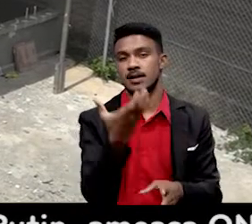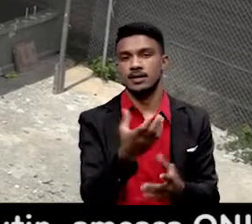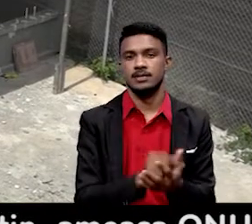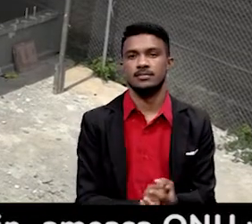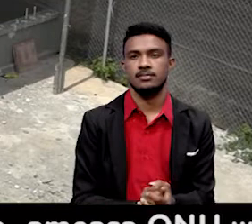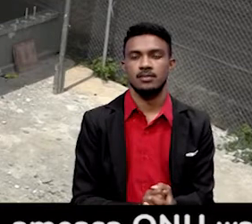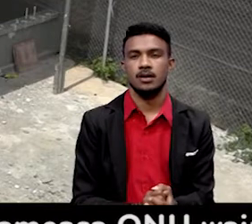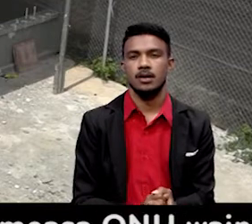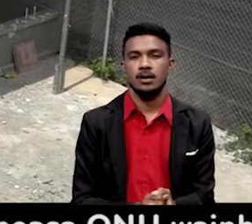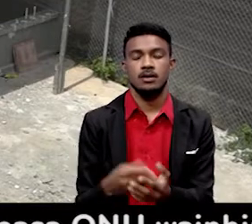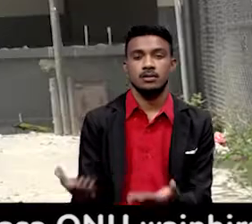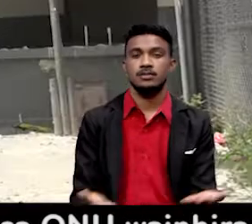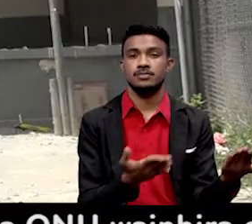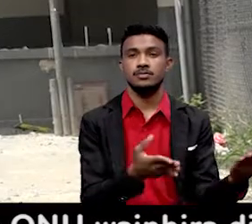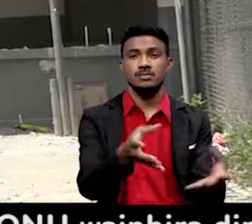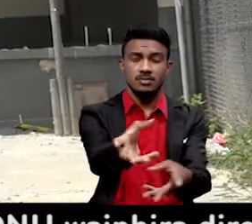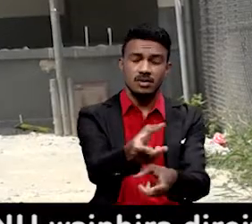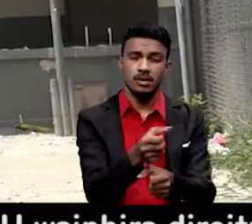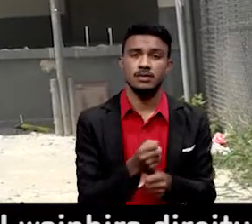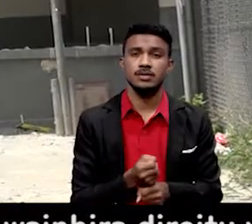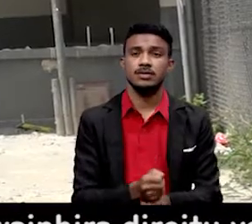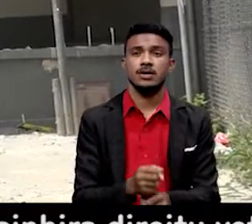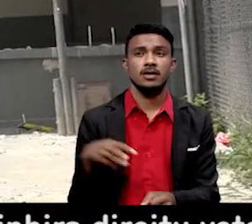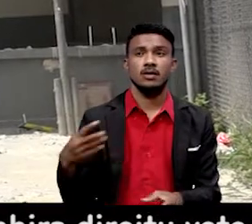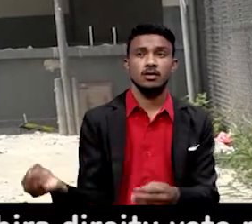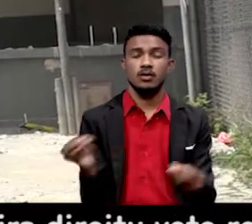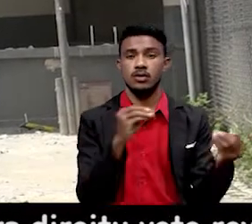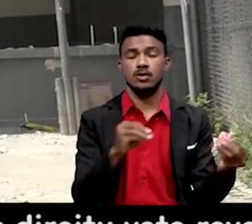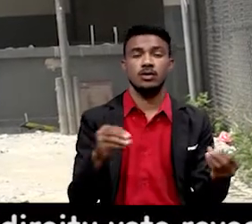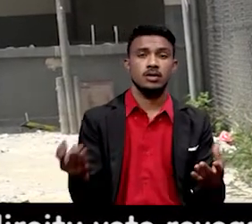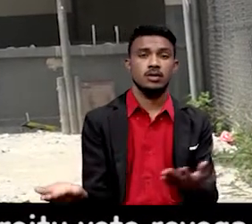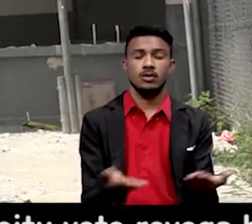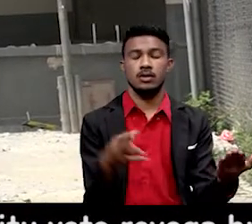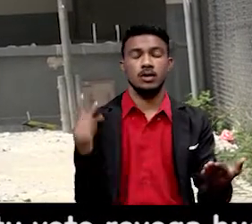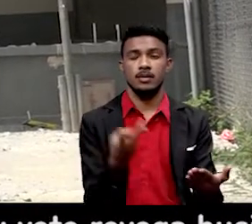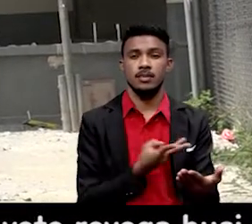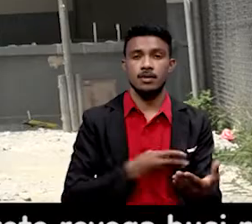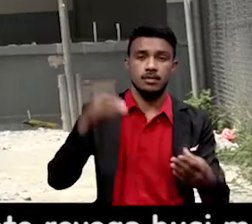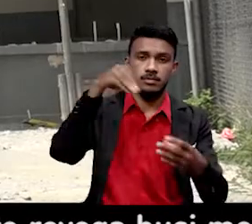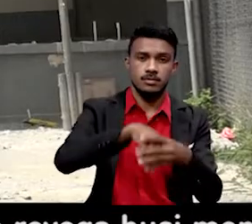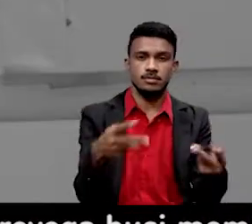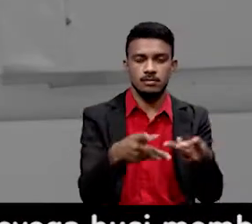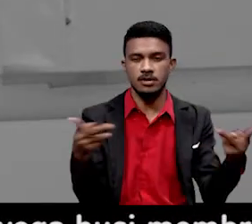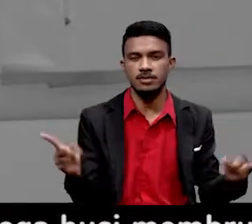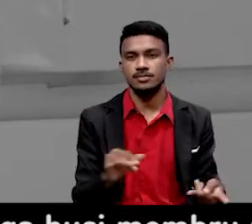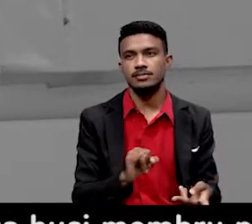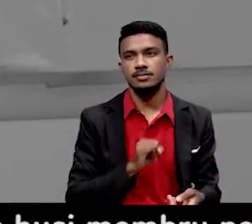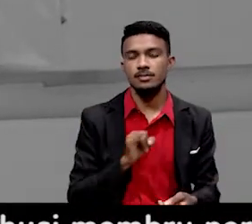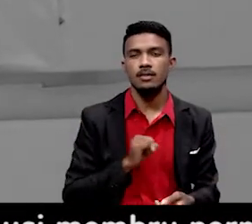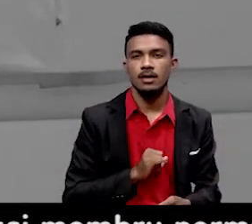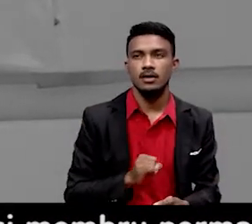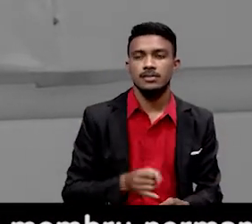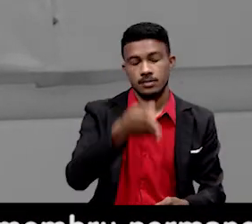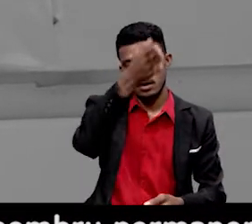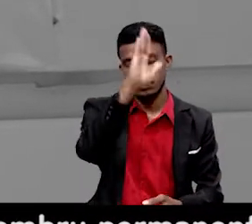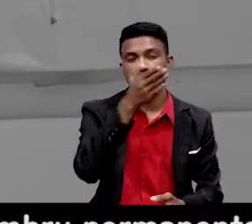cepat-cepatnya afna laling rasta ami sen bat tuda tama tu bai mortuar larang hau da lida tau hau cinti han sa surti mat